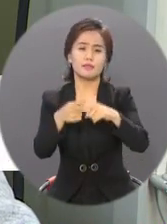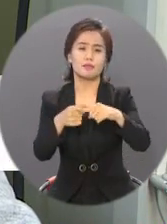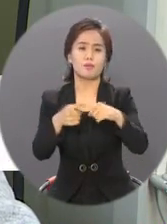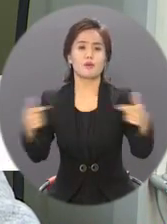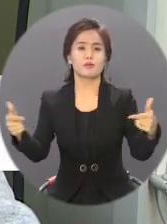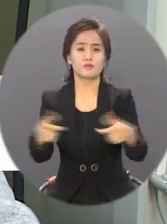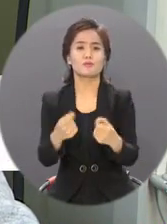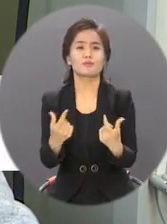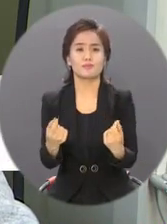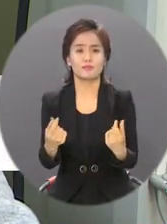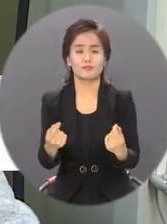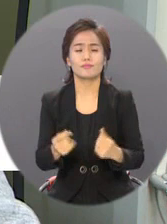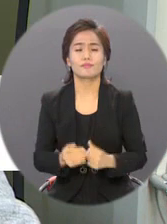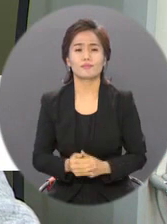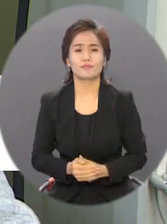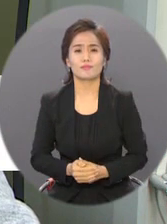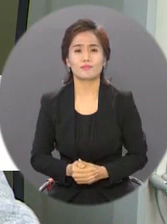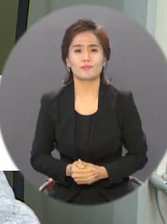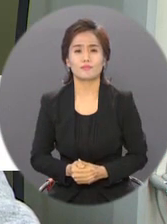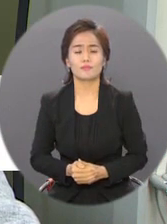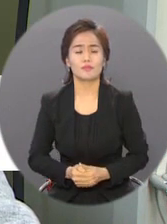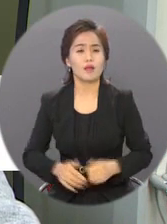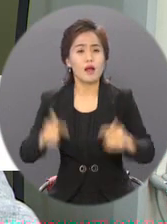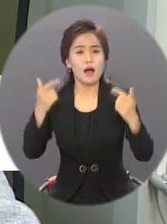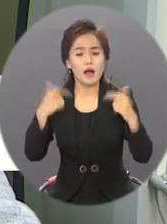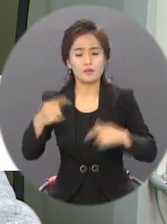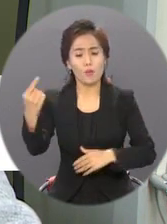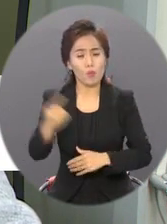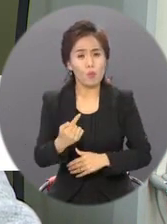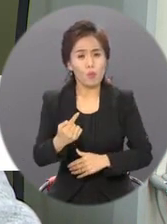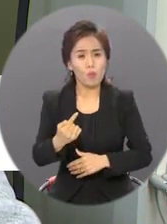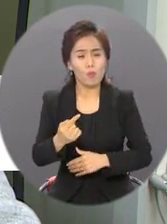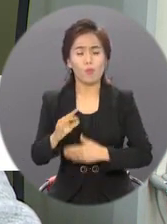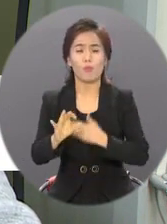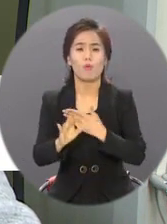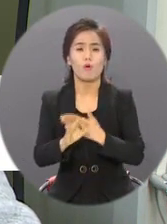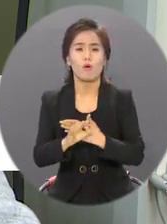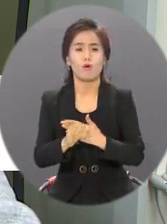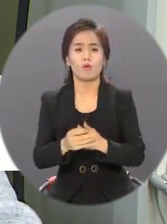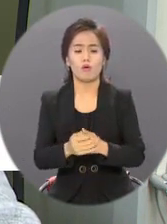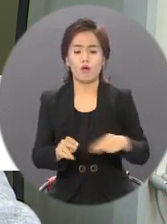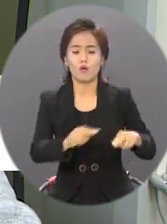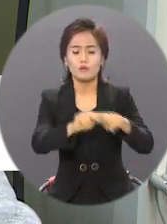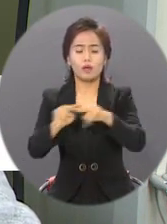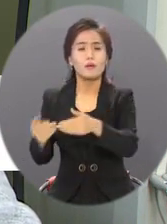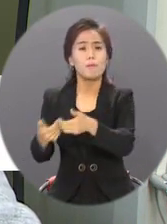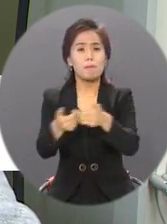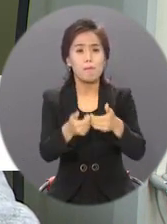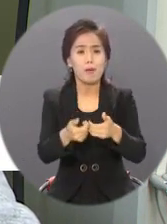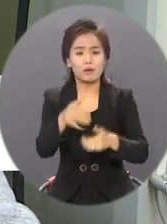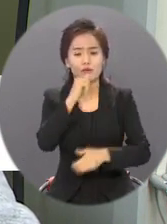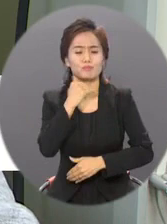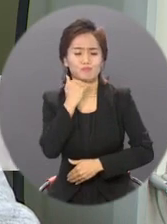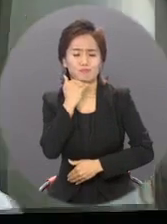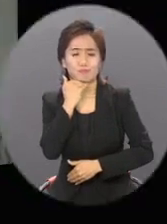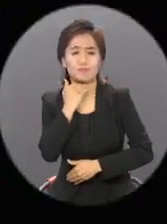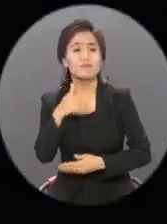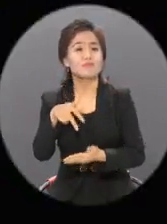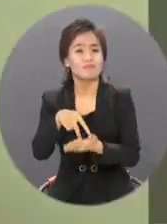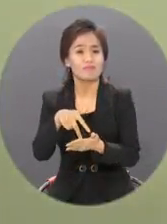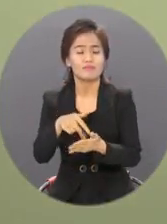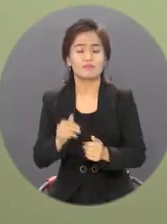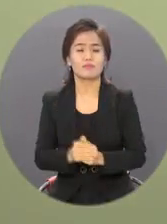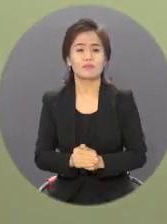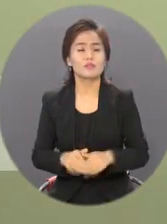정도는 줄어든 것 같아요 항상 오면 거의 자 자리가 차 있어서 좀 기다렸어요 하는데